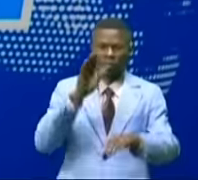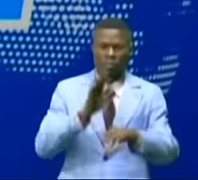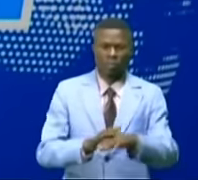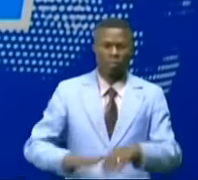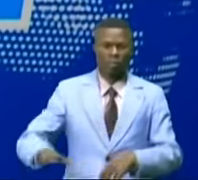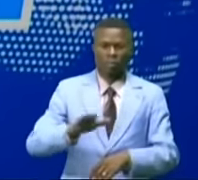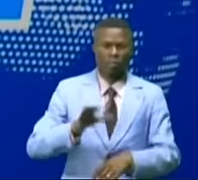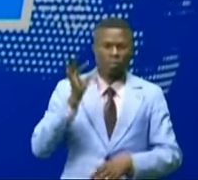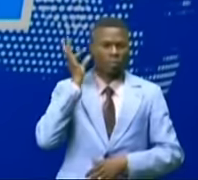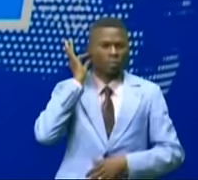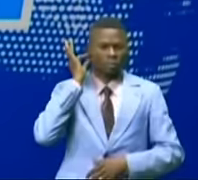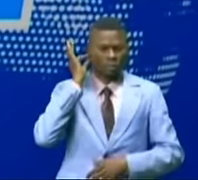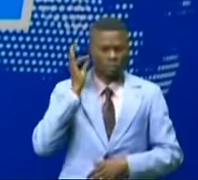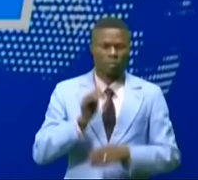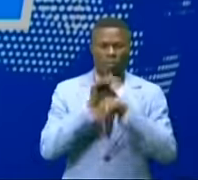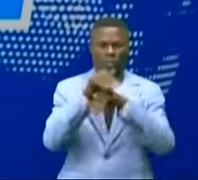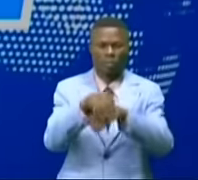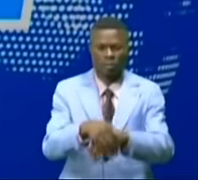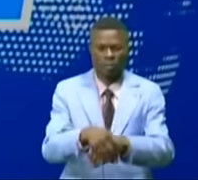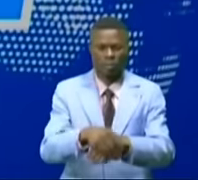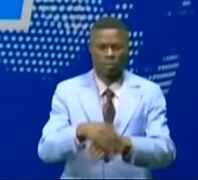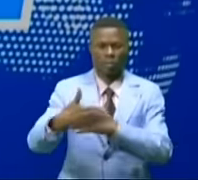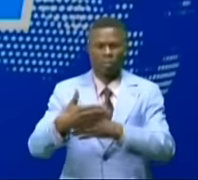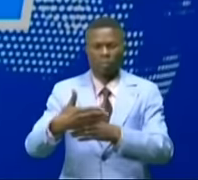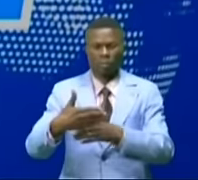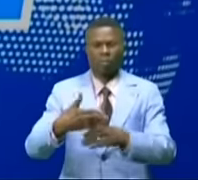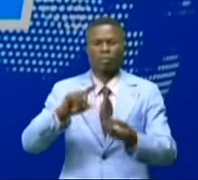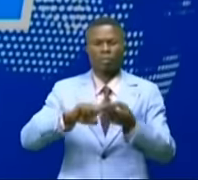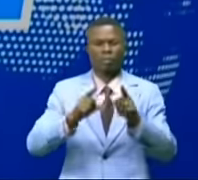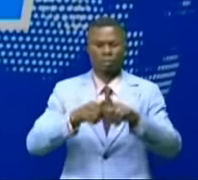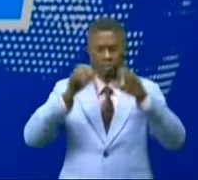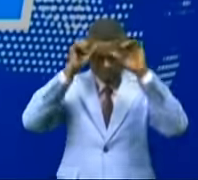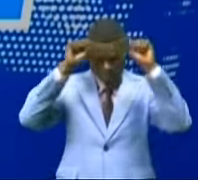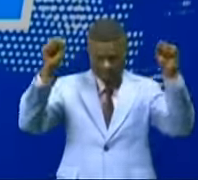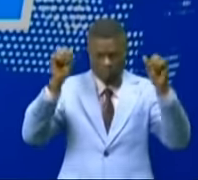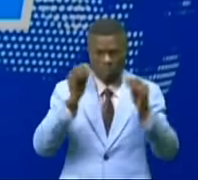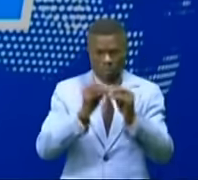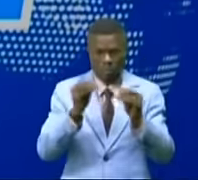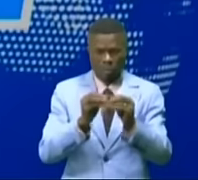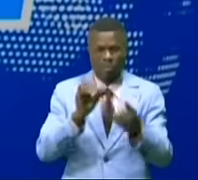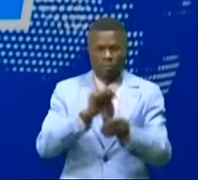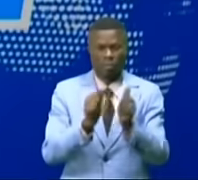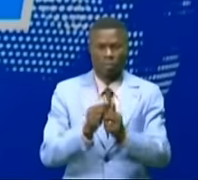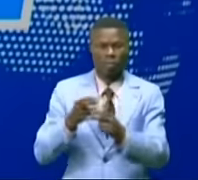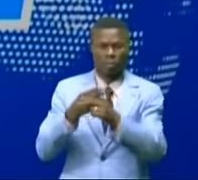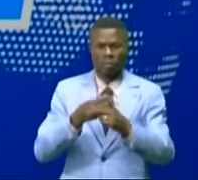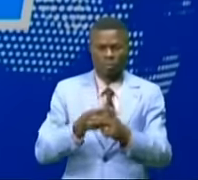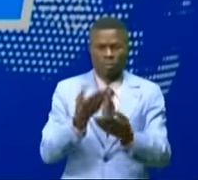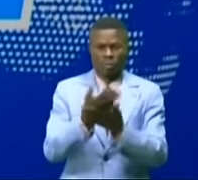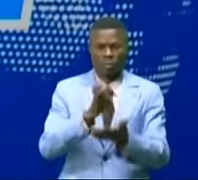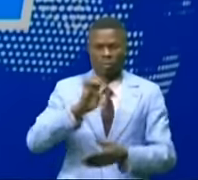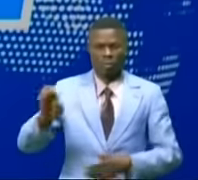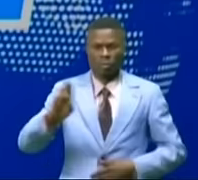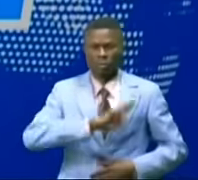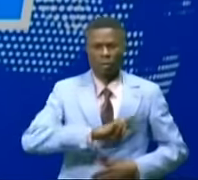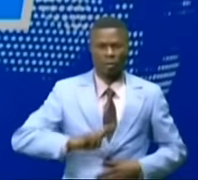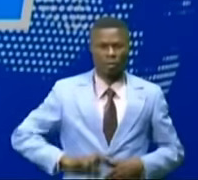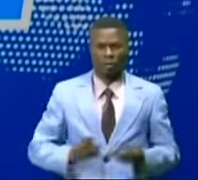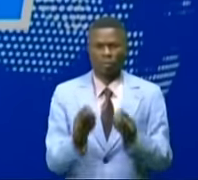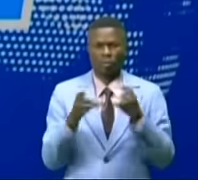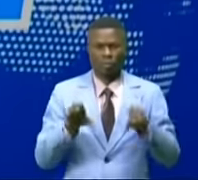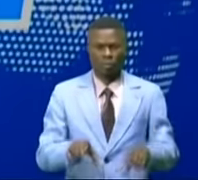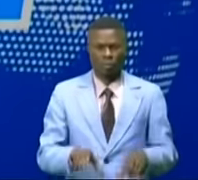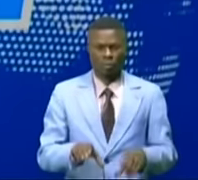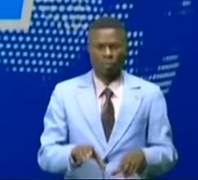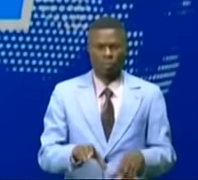a immédiatement participé aux côtés de ses pairs au mini-sommet sur la situation sécuritaire dans la partie est de la